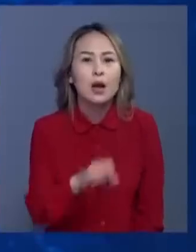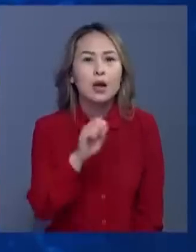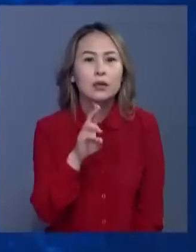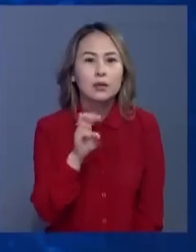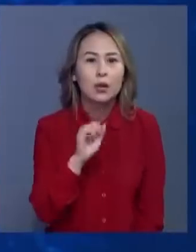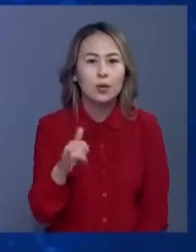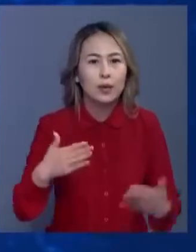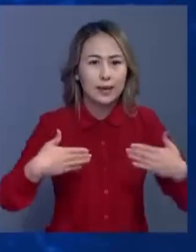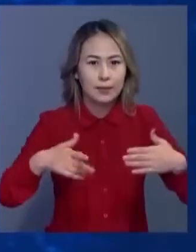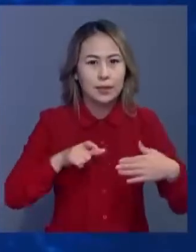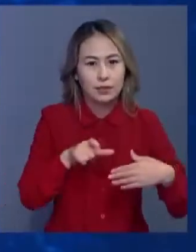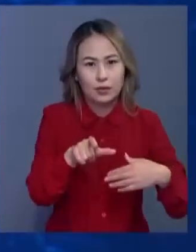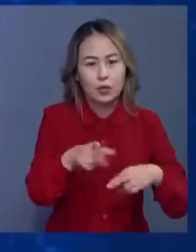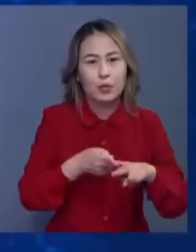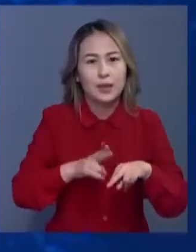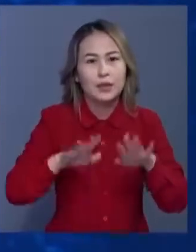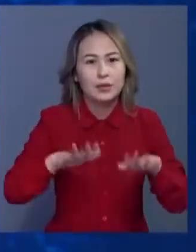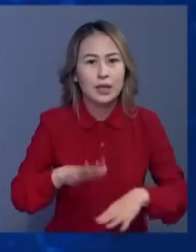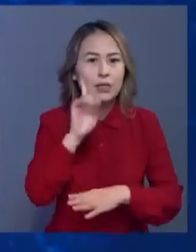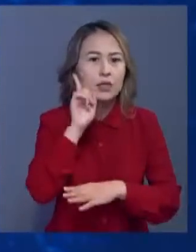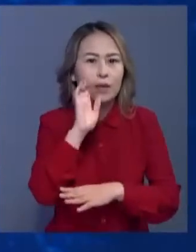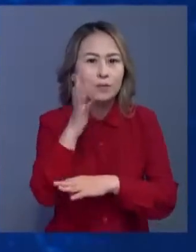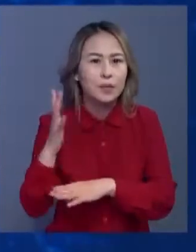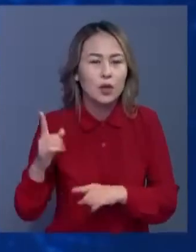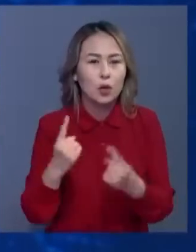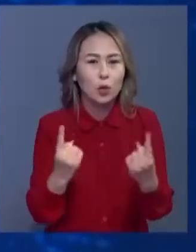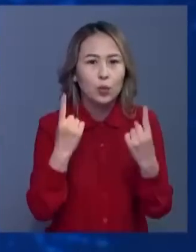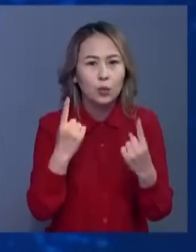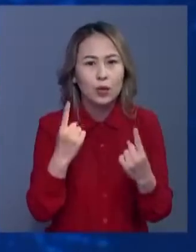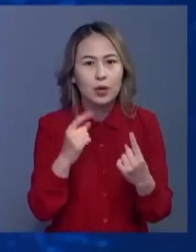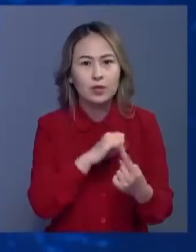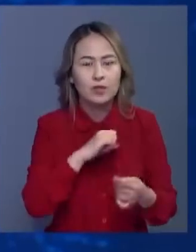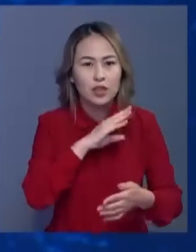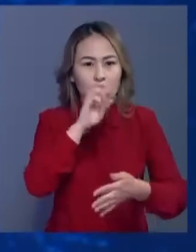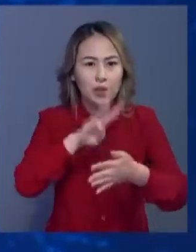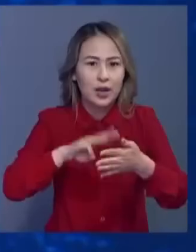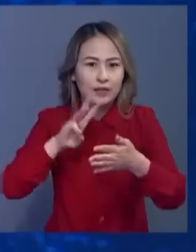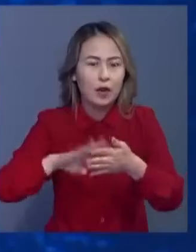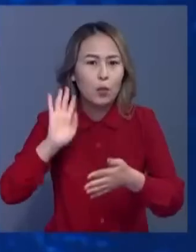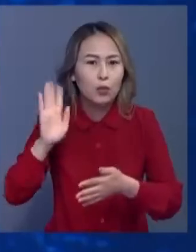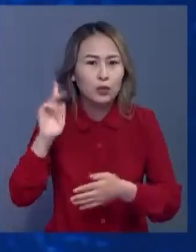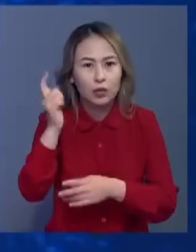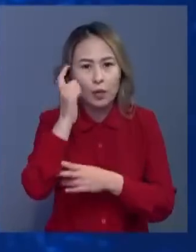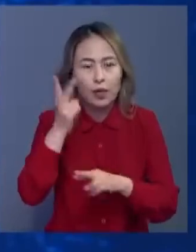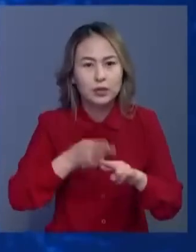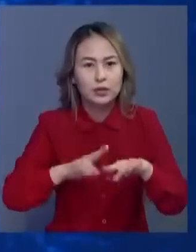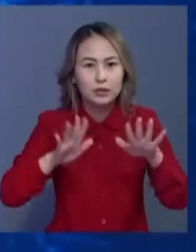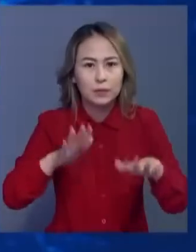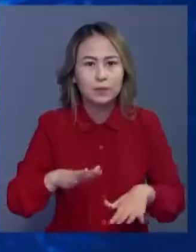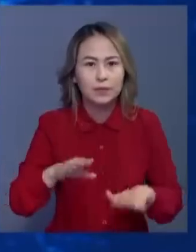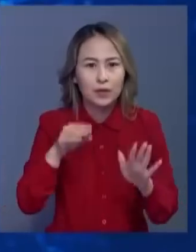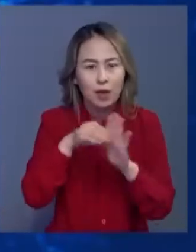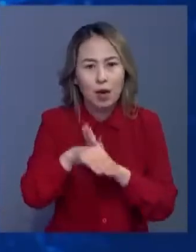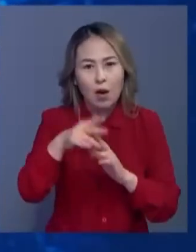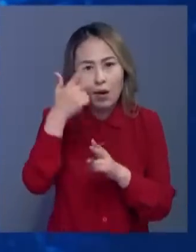Ақтауға кіреберіс жол жиегіндегі жасыл желекті отаған ірі қара иелері айыппұл төлейтін болды. Түпқараған ауданынан келе жатқан